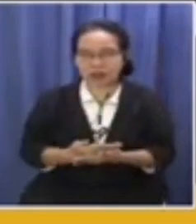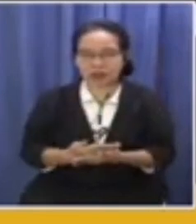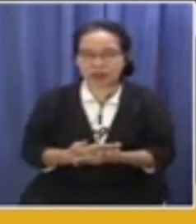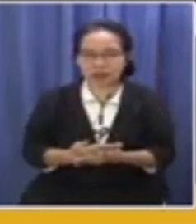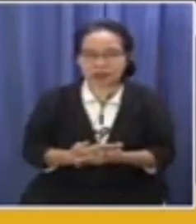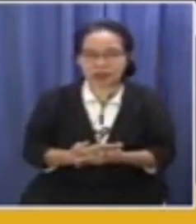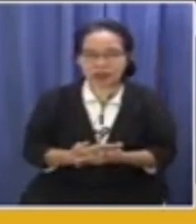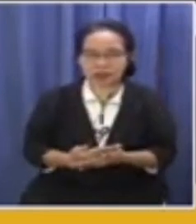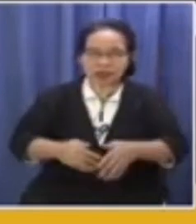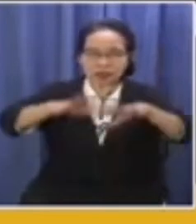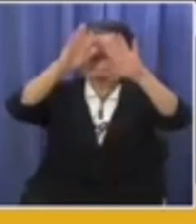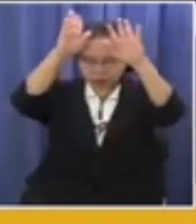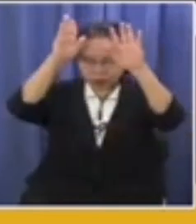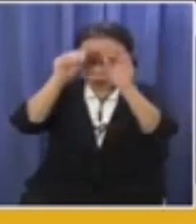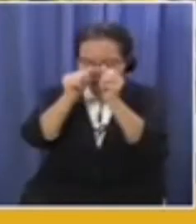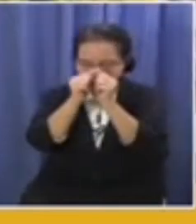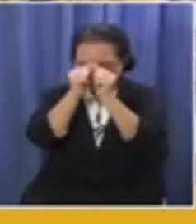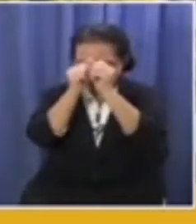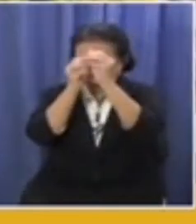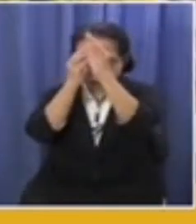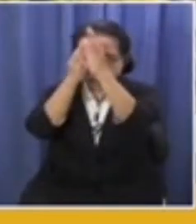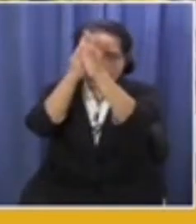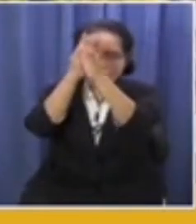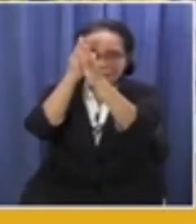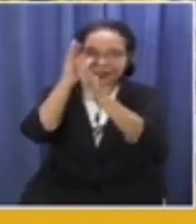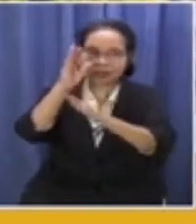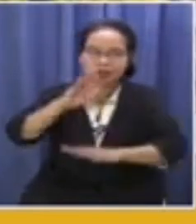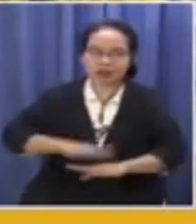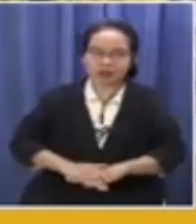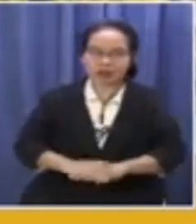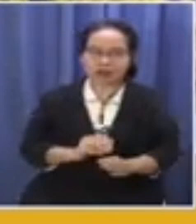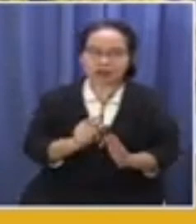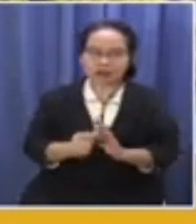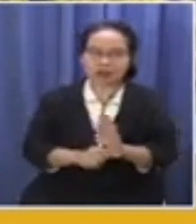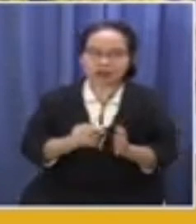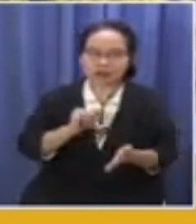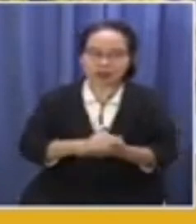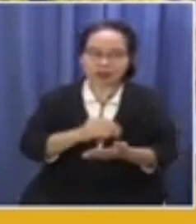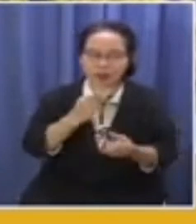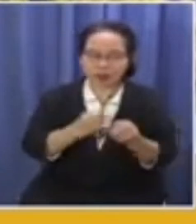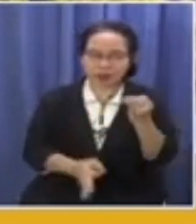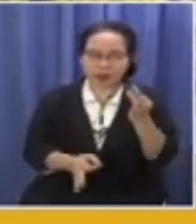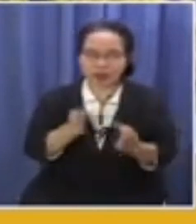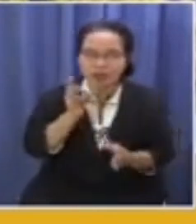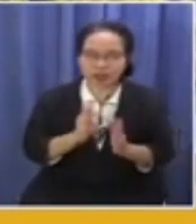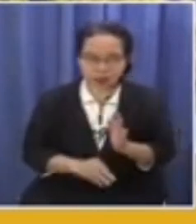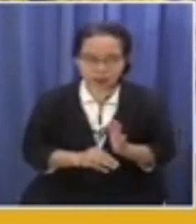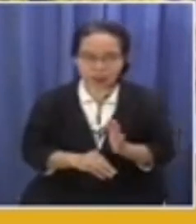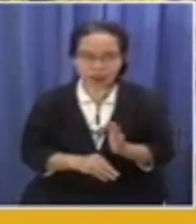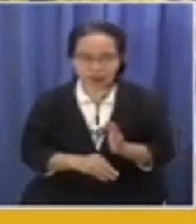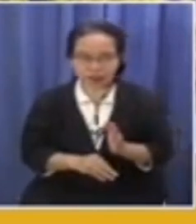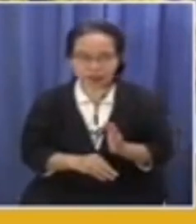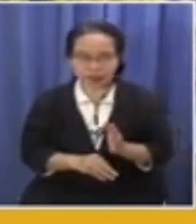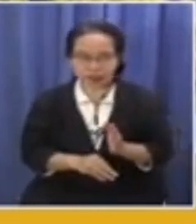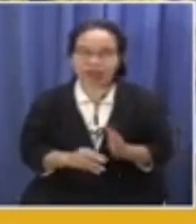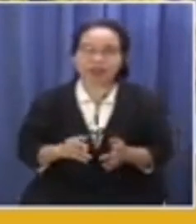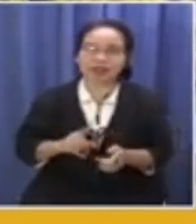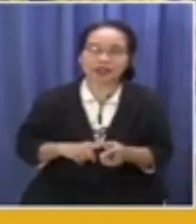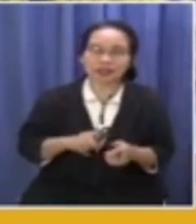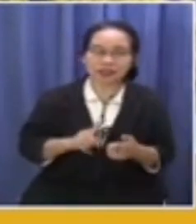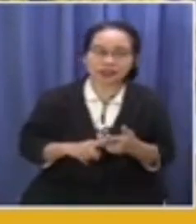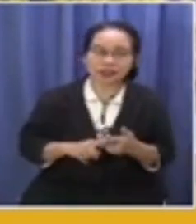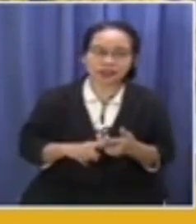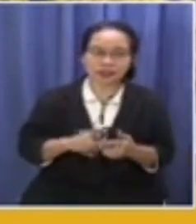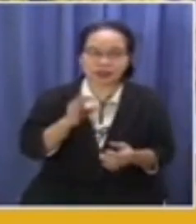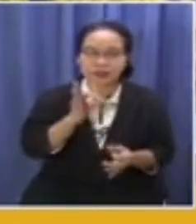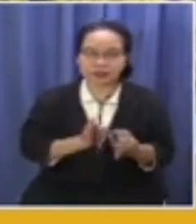submissive sa ama doon sa panahon naon ng final judgment kaya